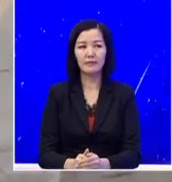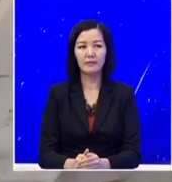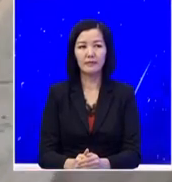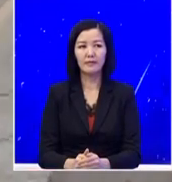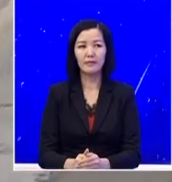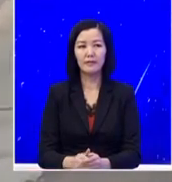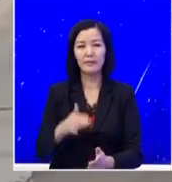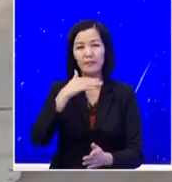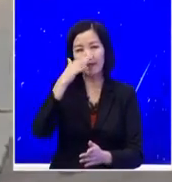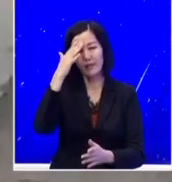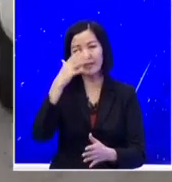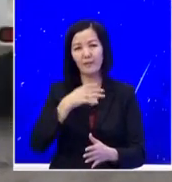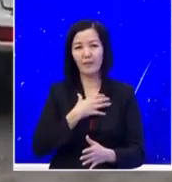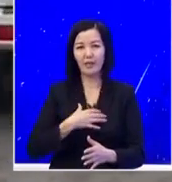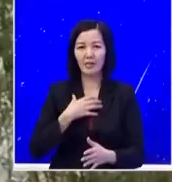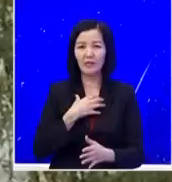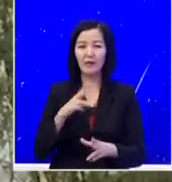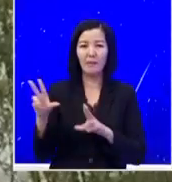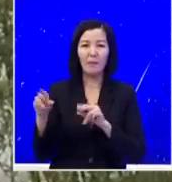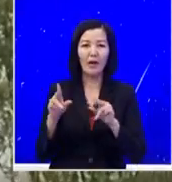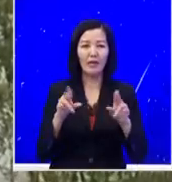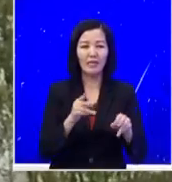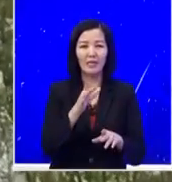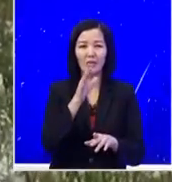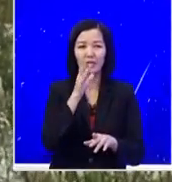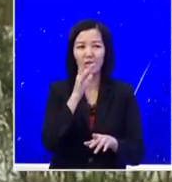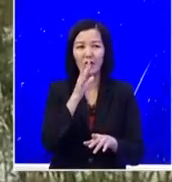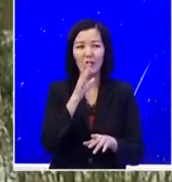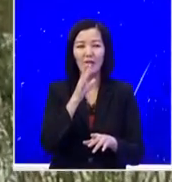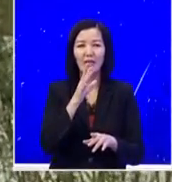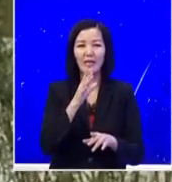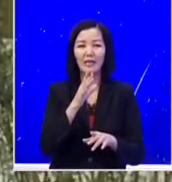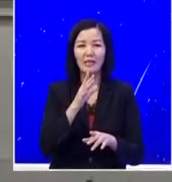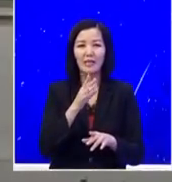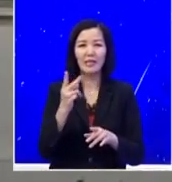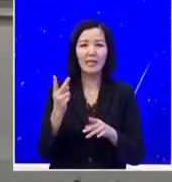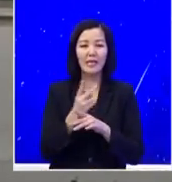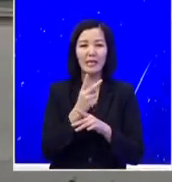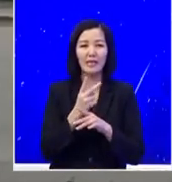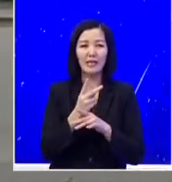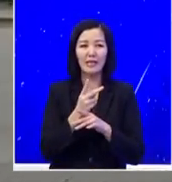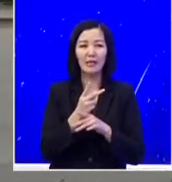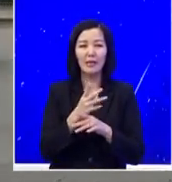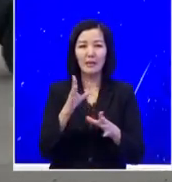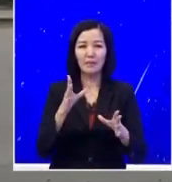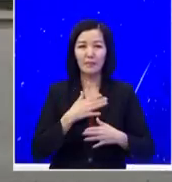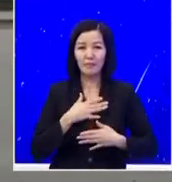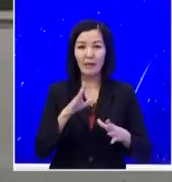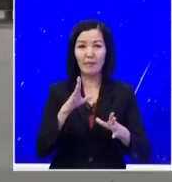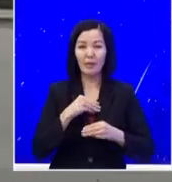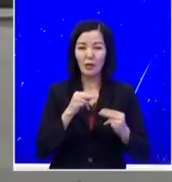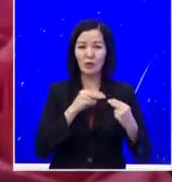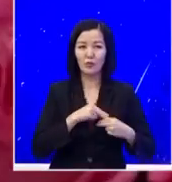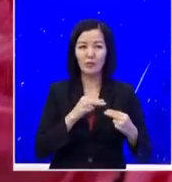Әке көңілі алып ұшып тұр. Ең бақытты шақ. Өмірінің жаны мен мәні осы қос қуанышы. Әріптесіміз жары мен ұлының жолын